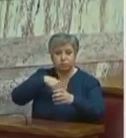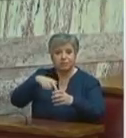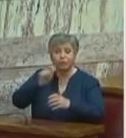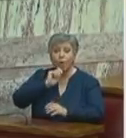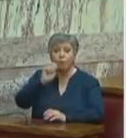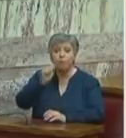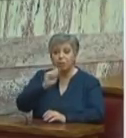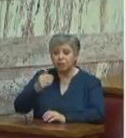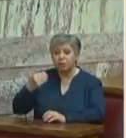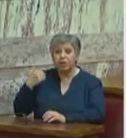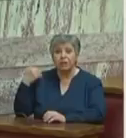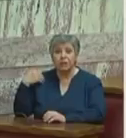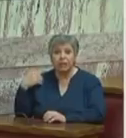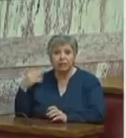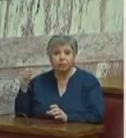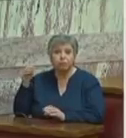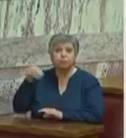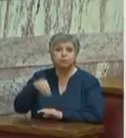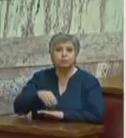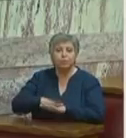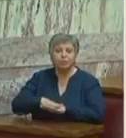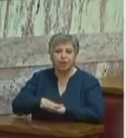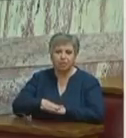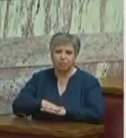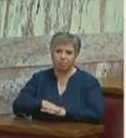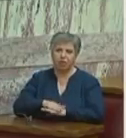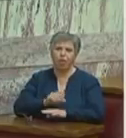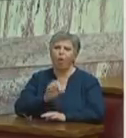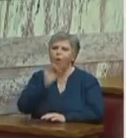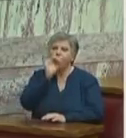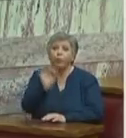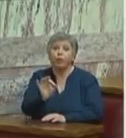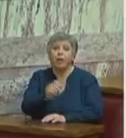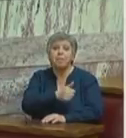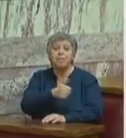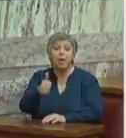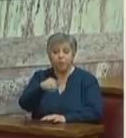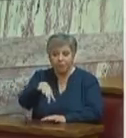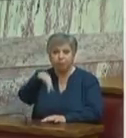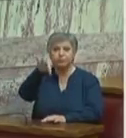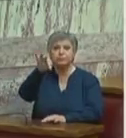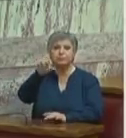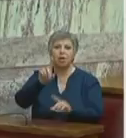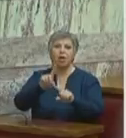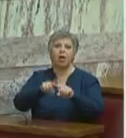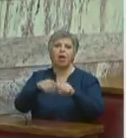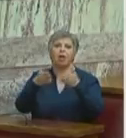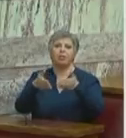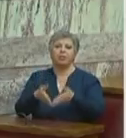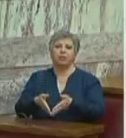Αυτές κατασκευάστηκαν μόνον στην Ελλάδα. Τι μεσολάβησε